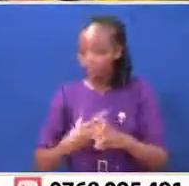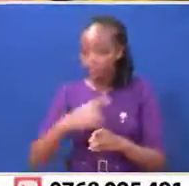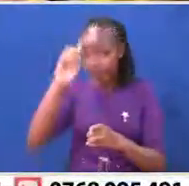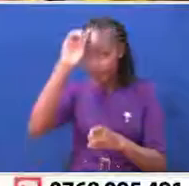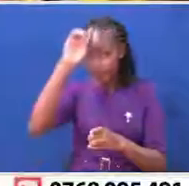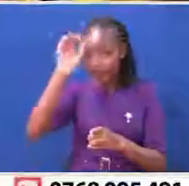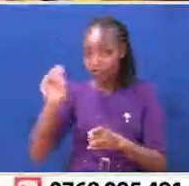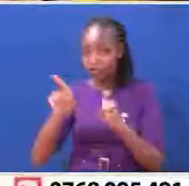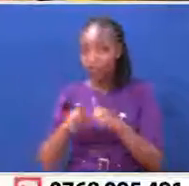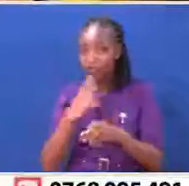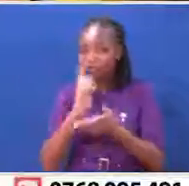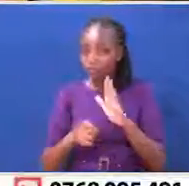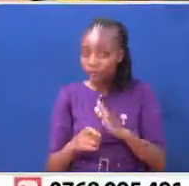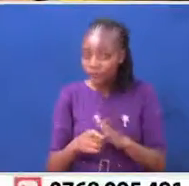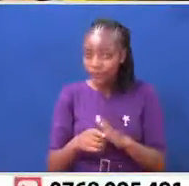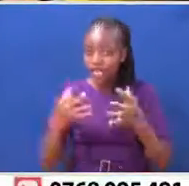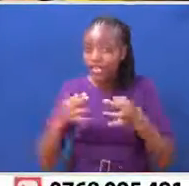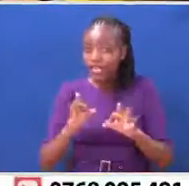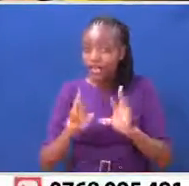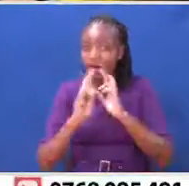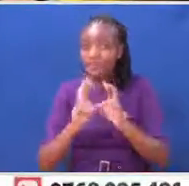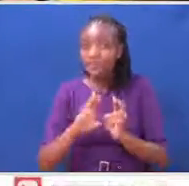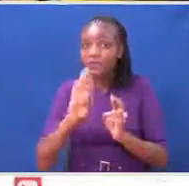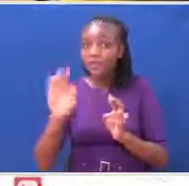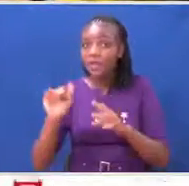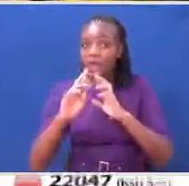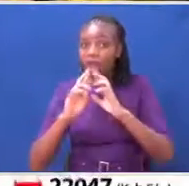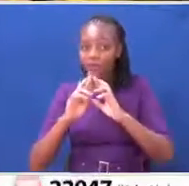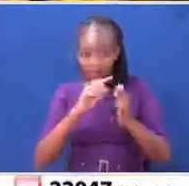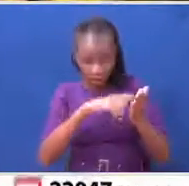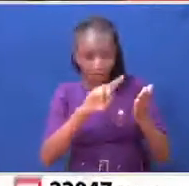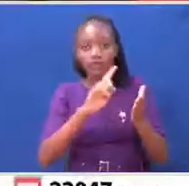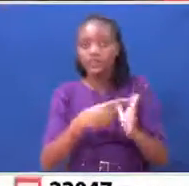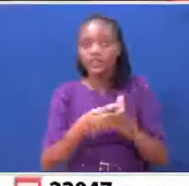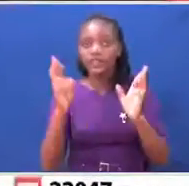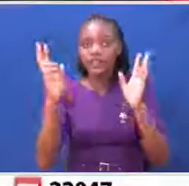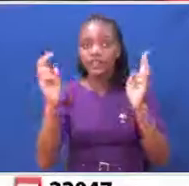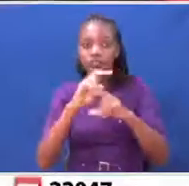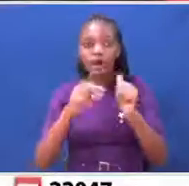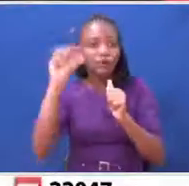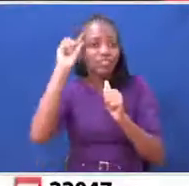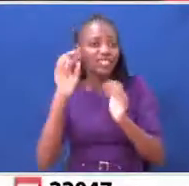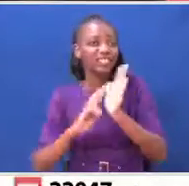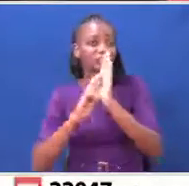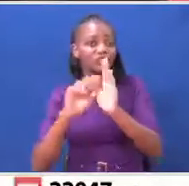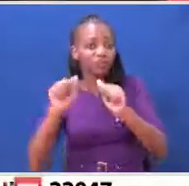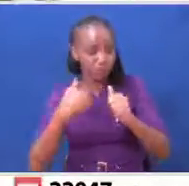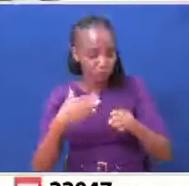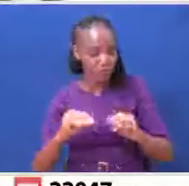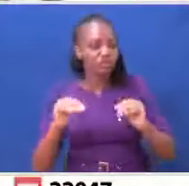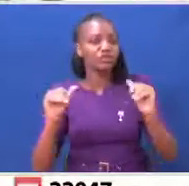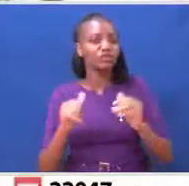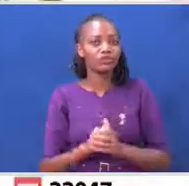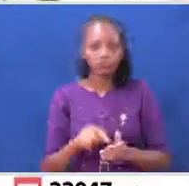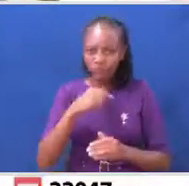Nyandarua, akisema kwamba iwapo ripoti ya BBI itapita, swala la uwakilishaji wa kijinsia litasuluhishwa.